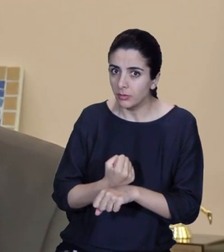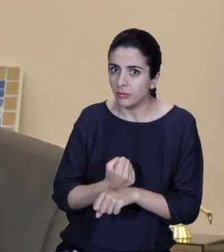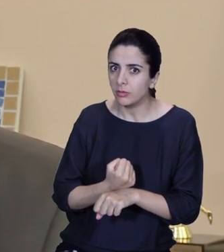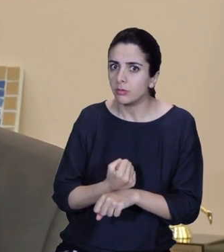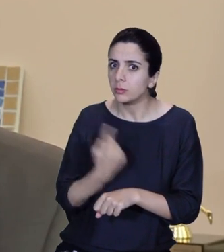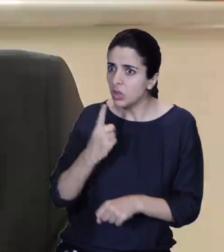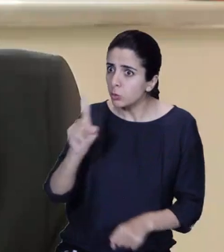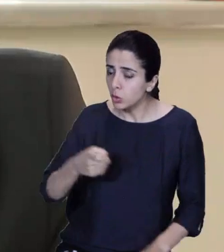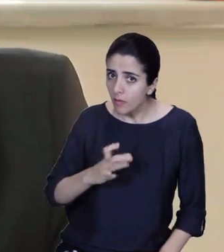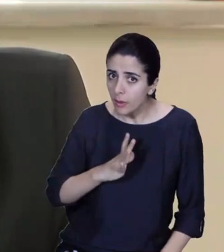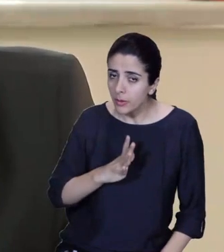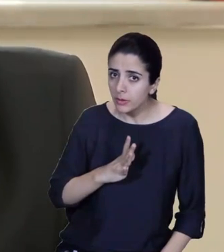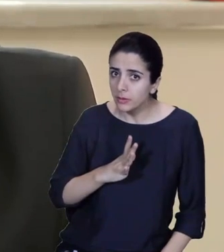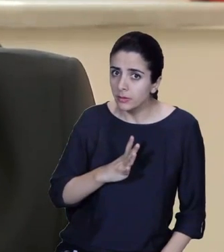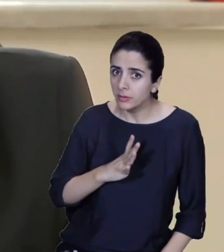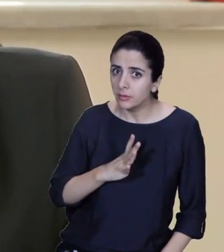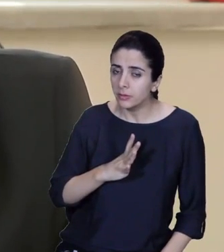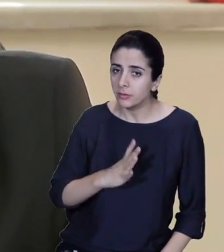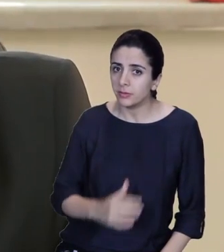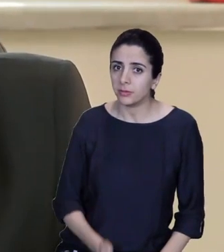Bir sonuca ulaşabildik mi acaba?